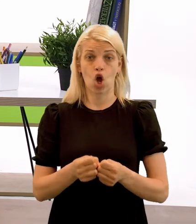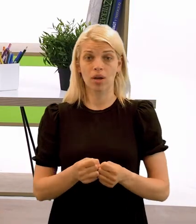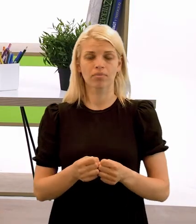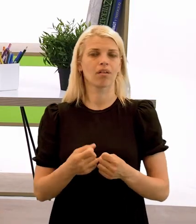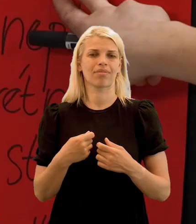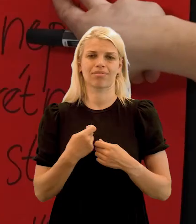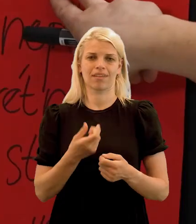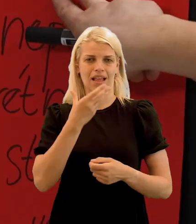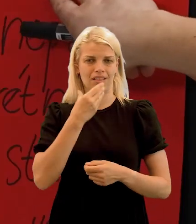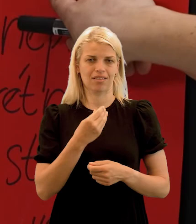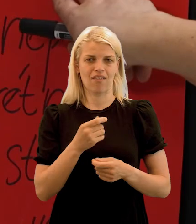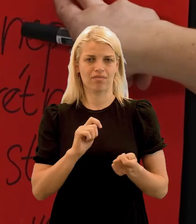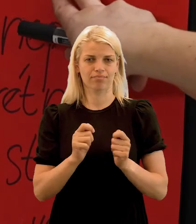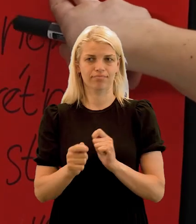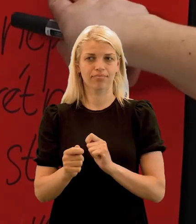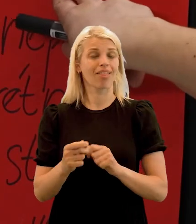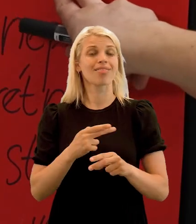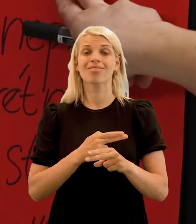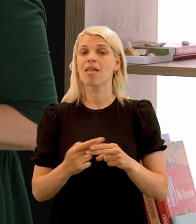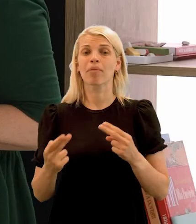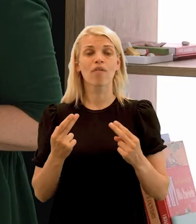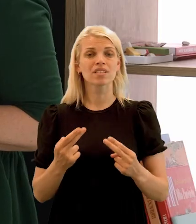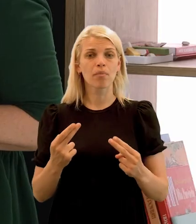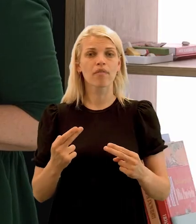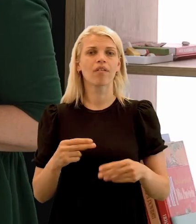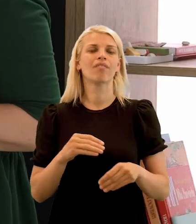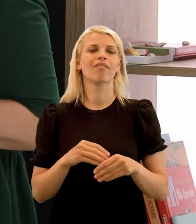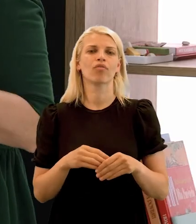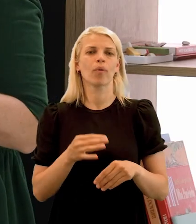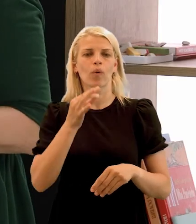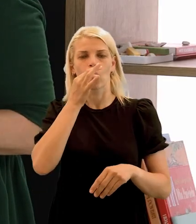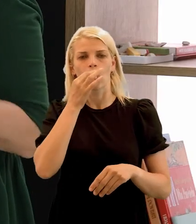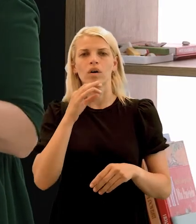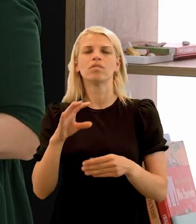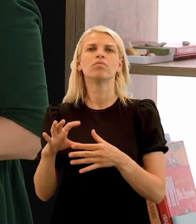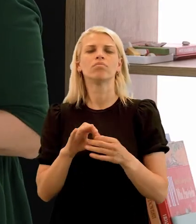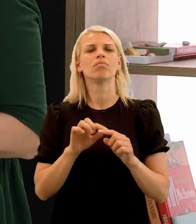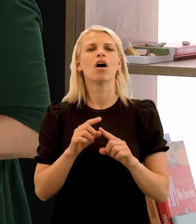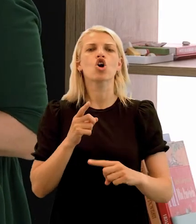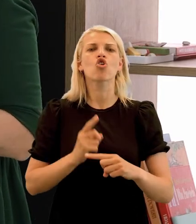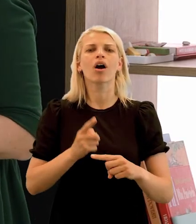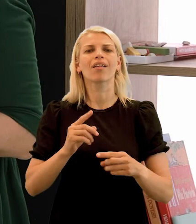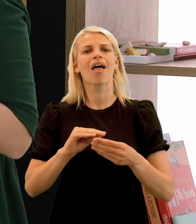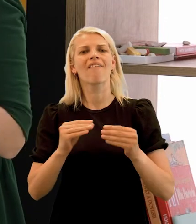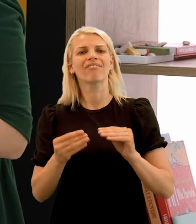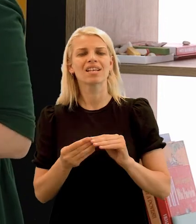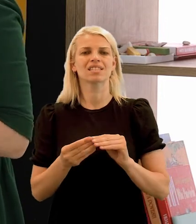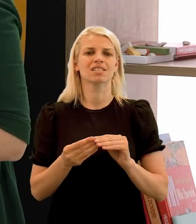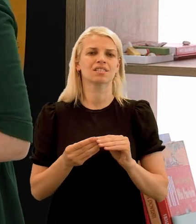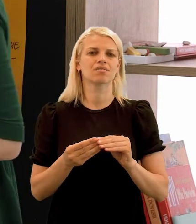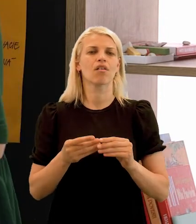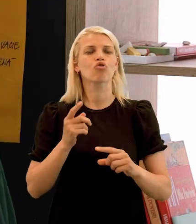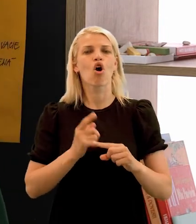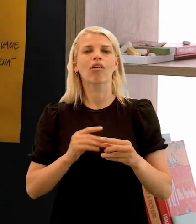nedajú tvárovať. Neplnovýznamové, pretože si ich nemôžeme spojiť s nejakou konkrétnou vecou, s nejakým